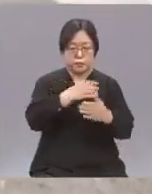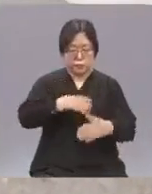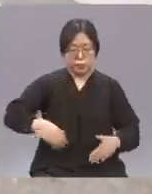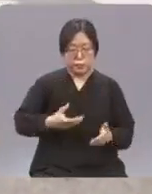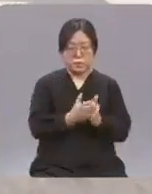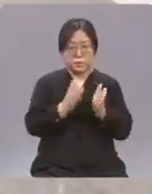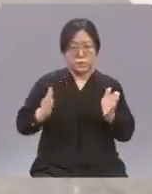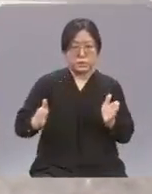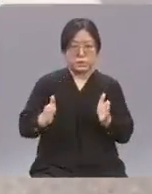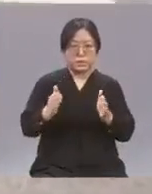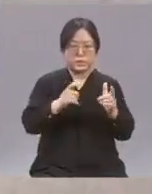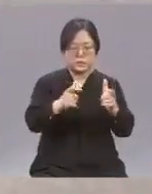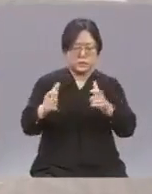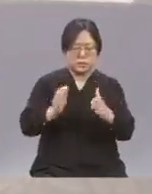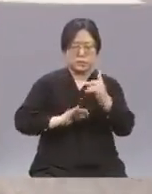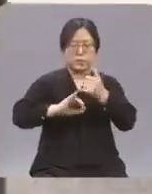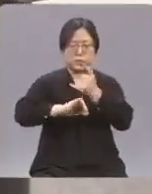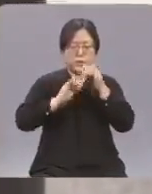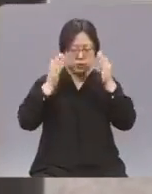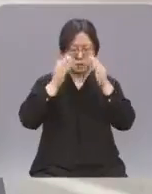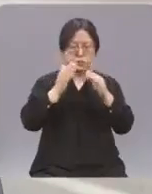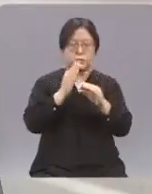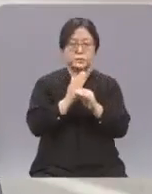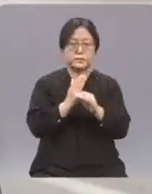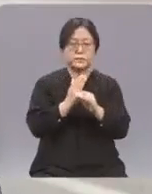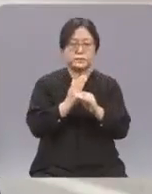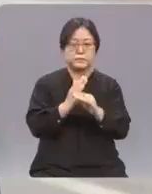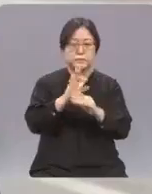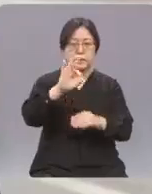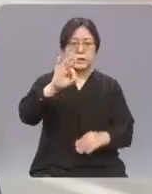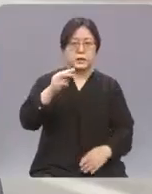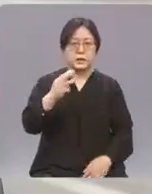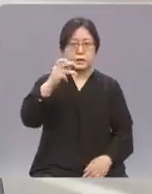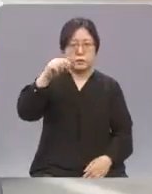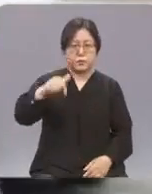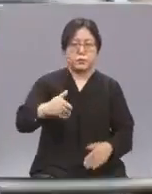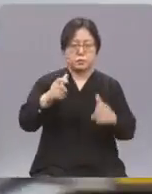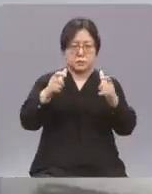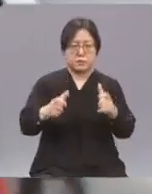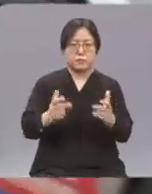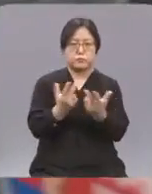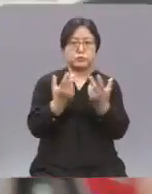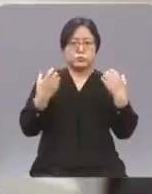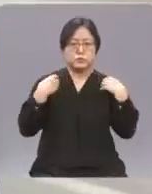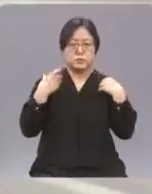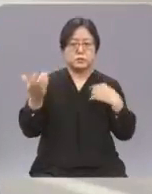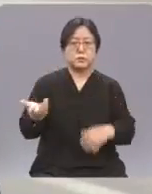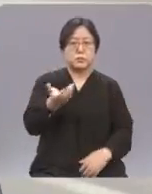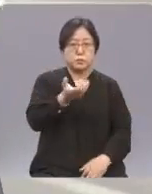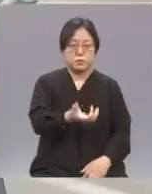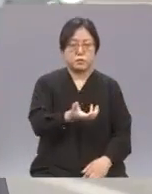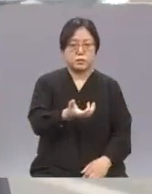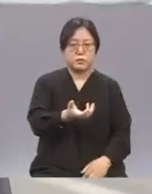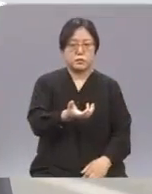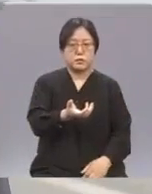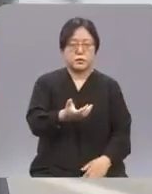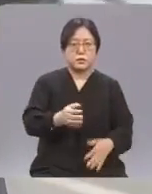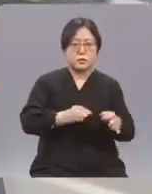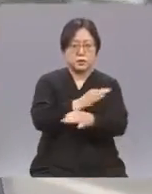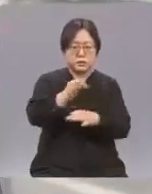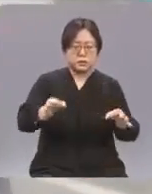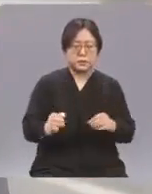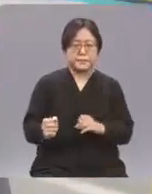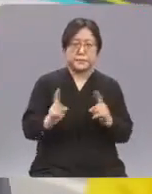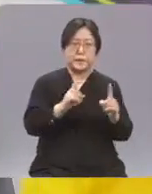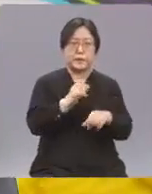북군의 지역별 공약에도 공을 들이고 있습니다. 7지구에 북구청을 옮겨가지고 경기를